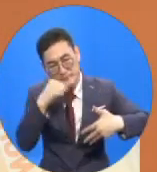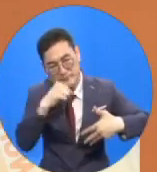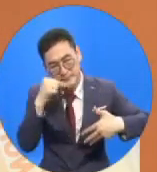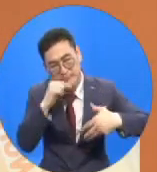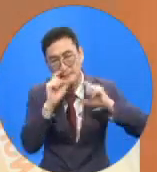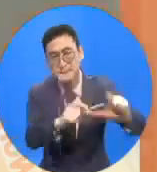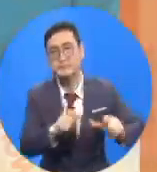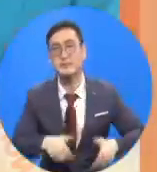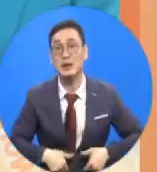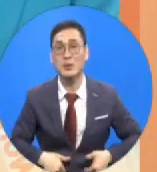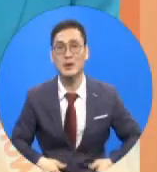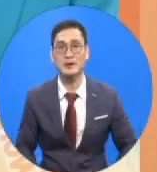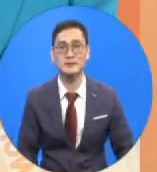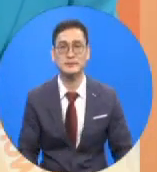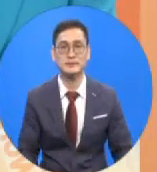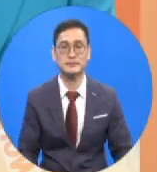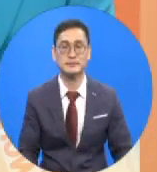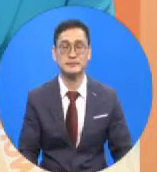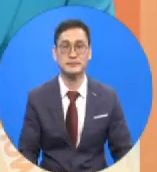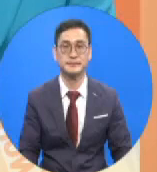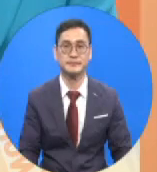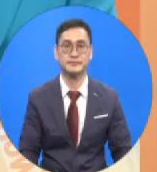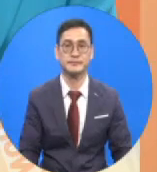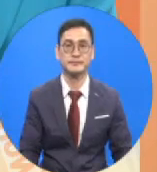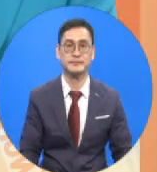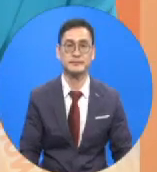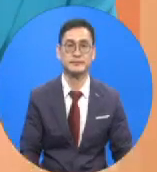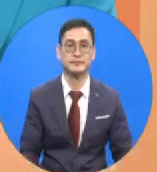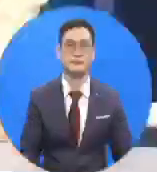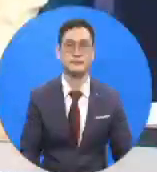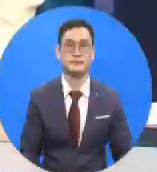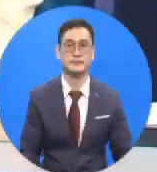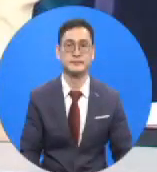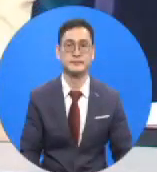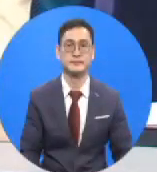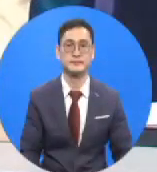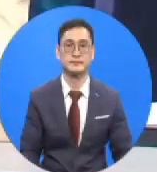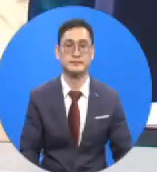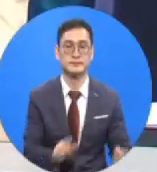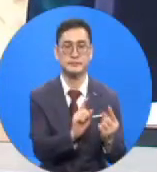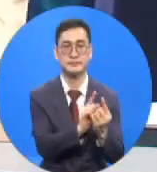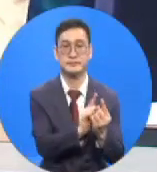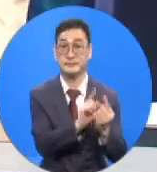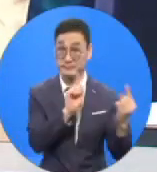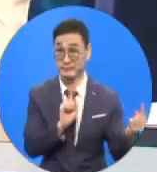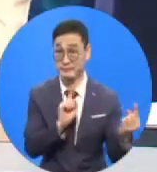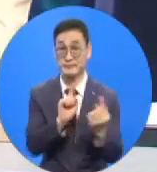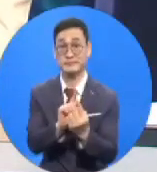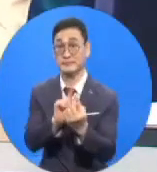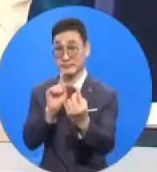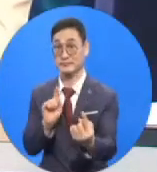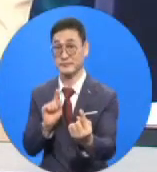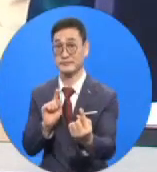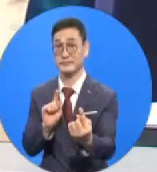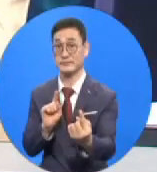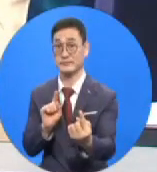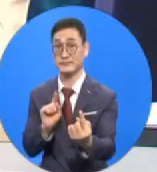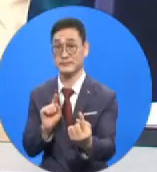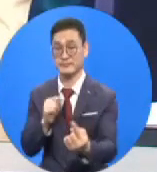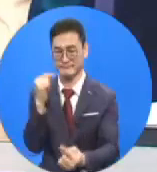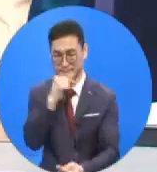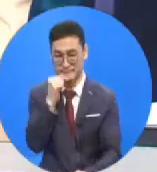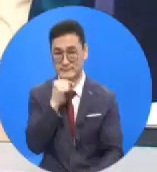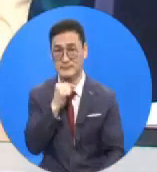정부에서 지정해 주는 게 좋을 거 같습니다 이렇게 사회적 거리 두기가 강화되면서 최대한 안전한 집에 머물러야 한다는